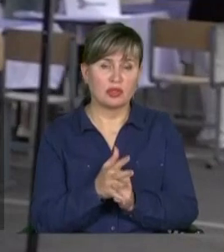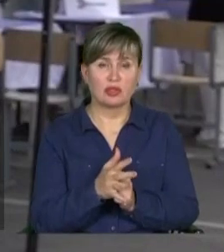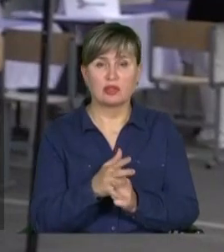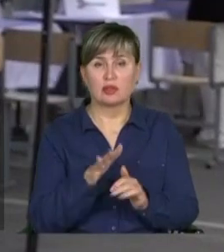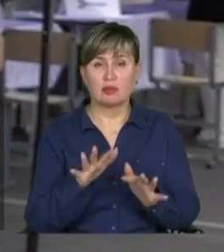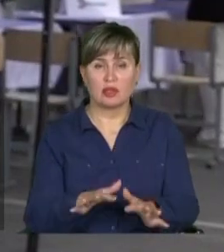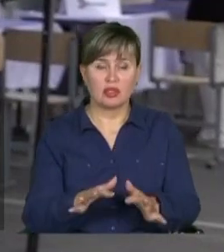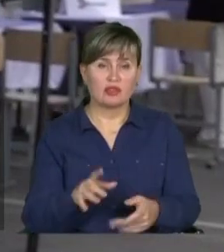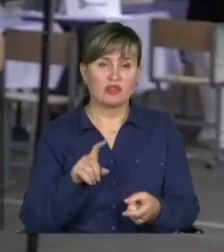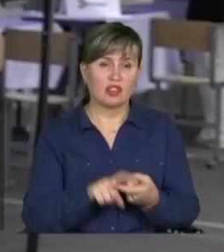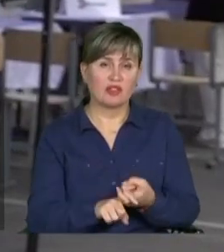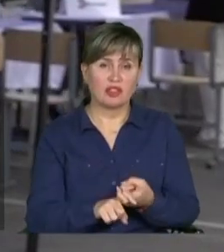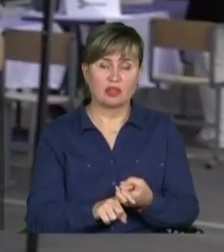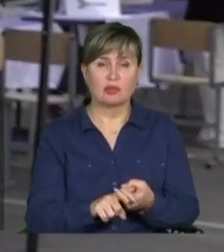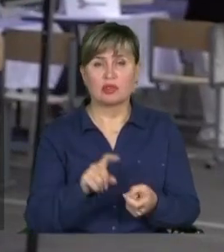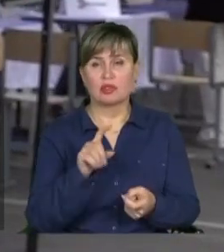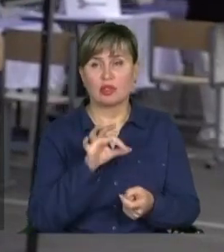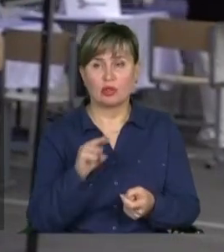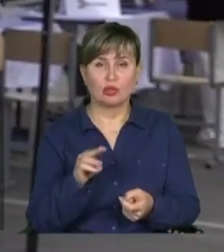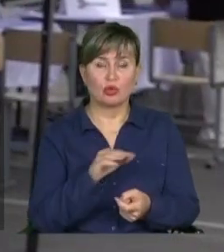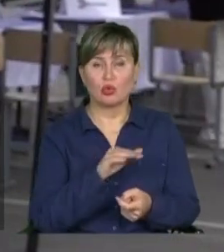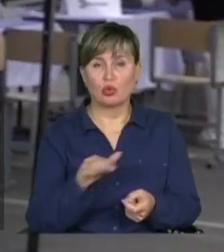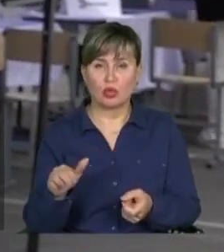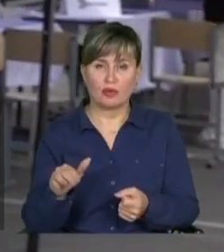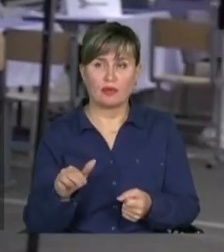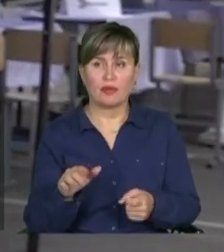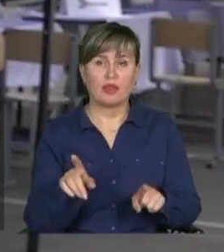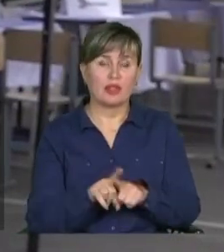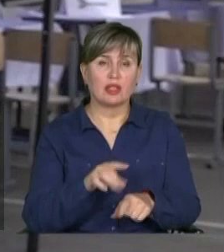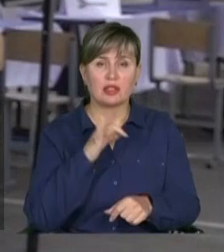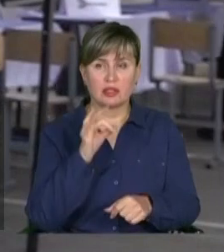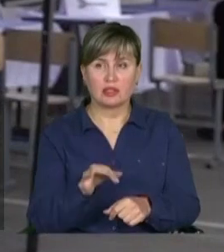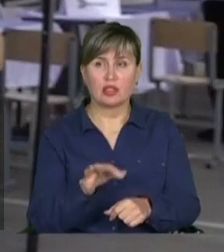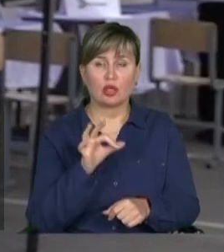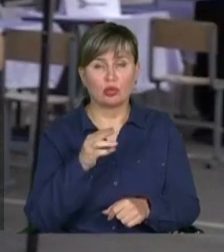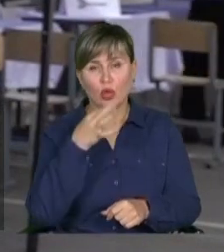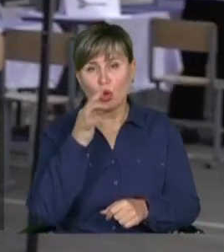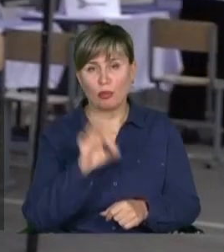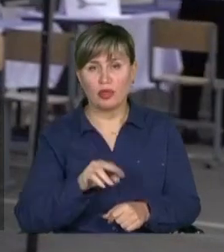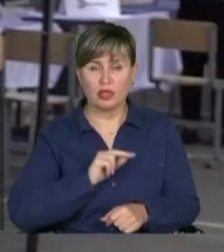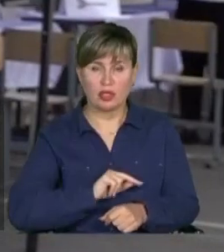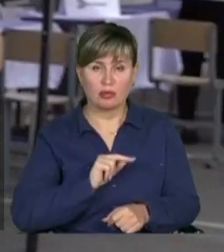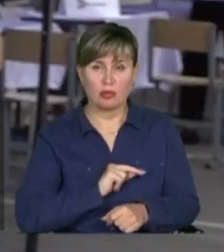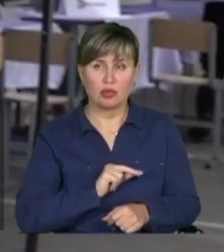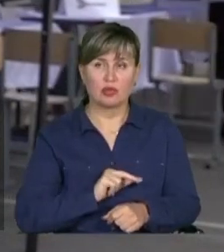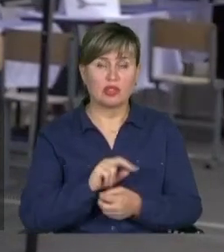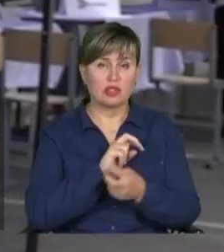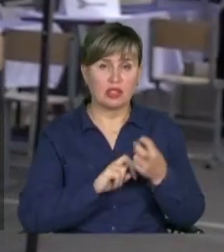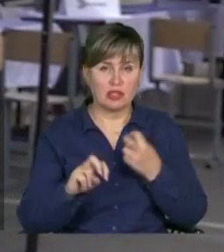вакансий в зависимости от уровня, так скажем, да, от опыта работы